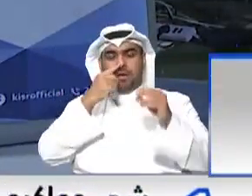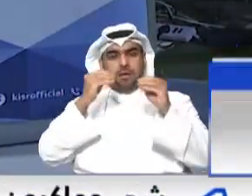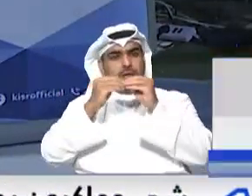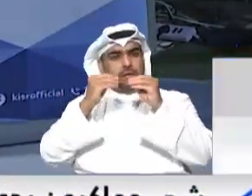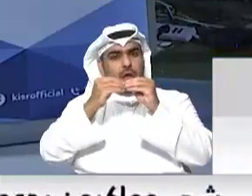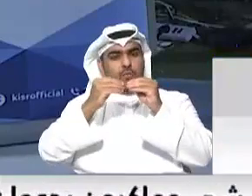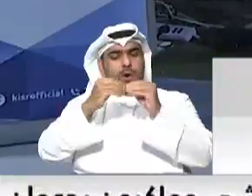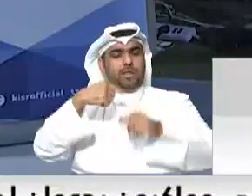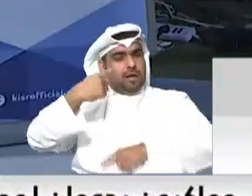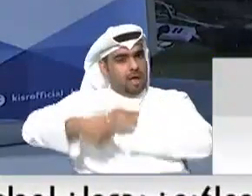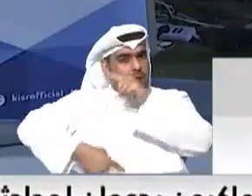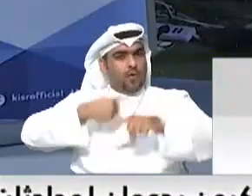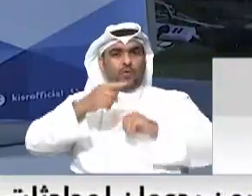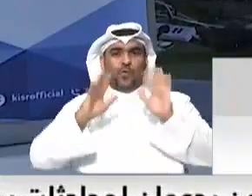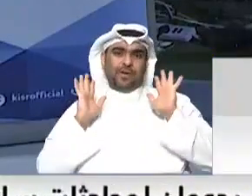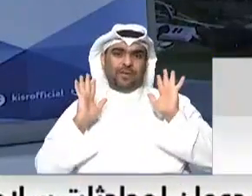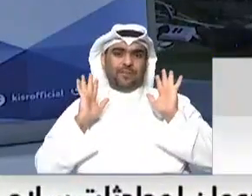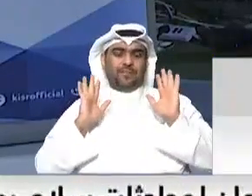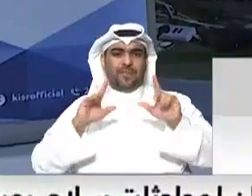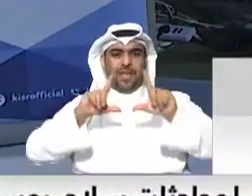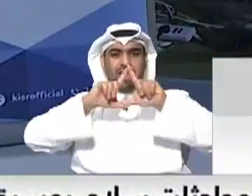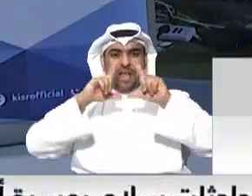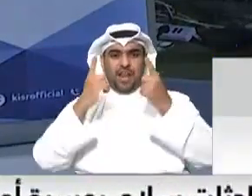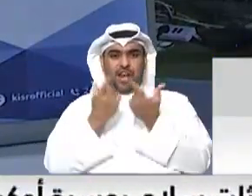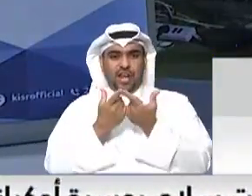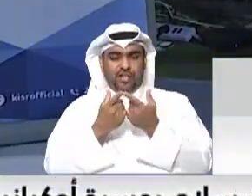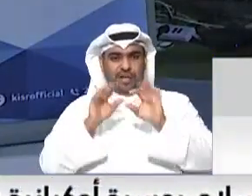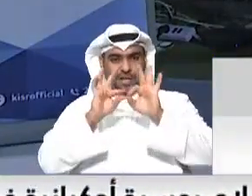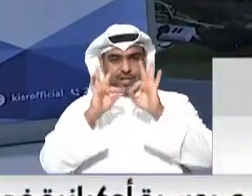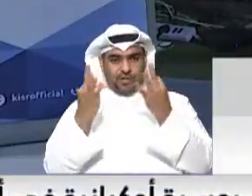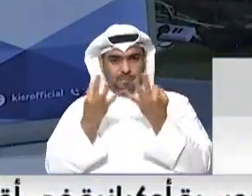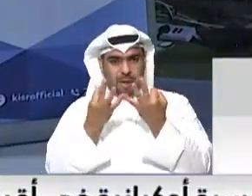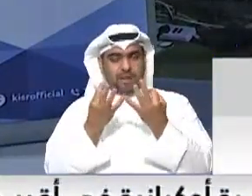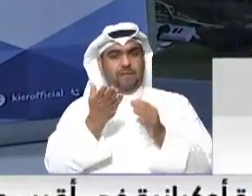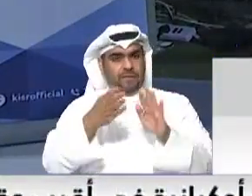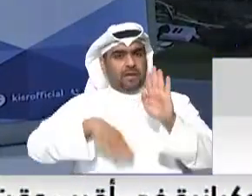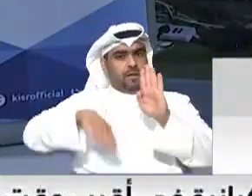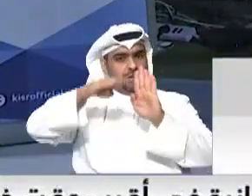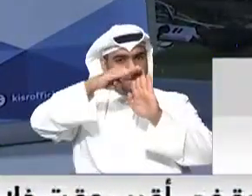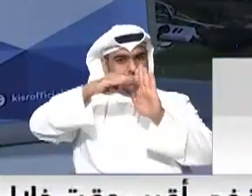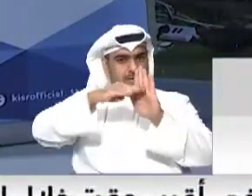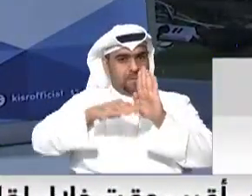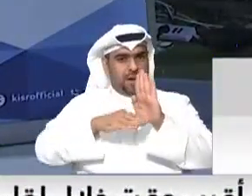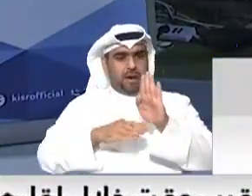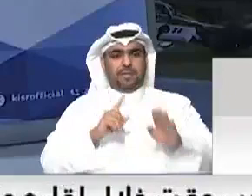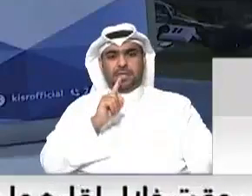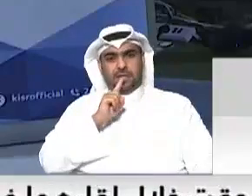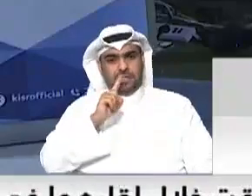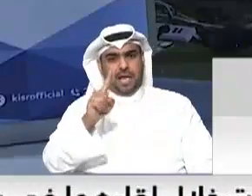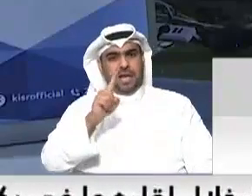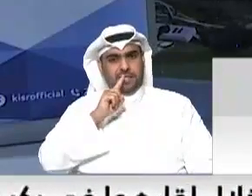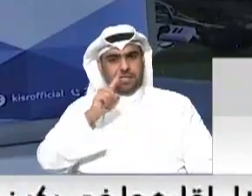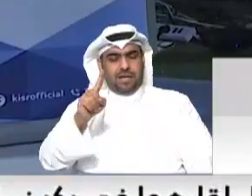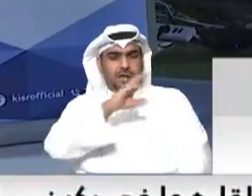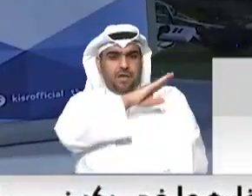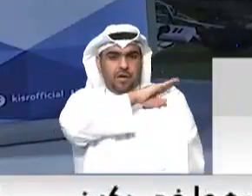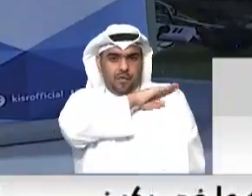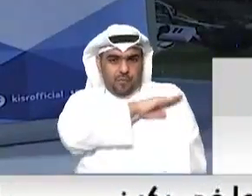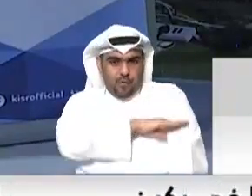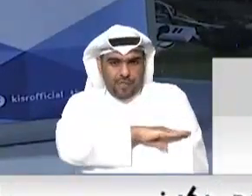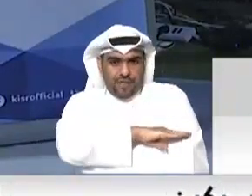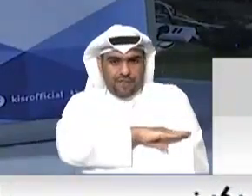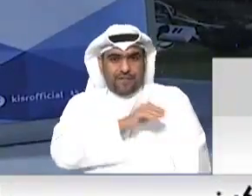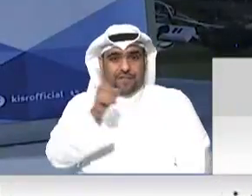اللجنه الاجتماعيه عندها عده فعاليات وتقيمها على مدار السنه لموظفين المعهد وعائلاتهم